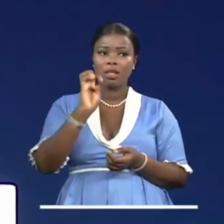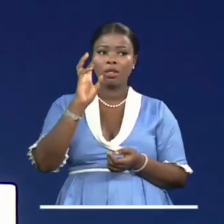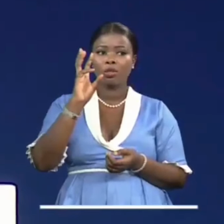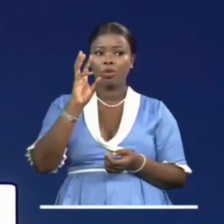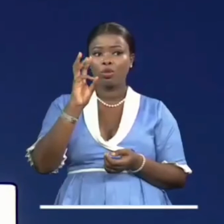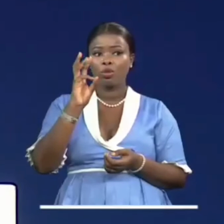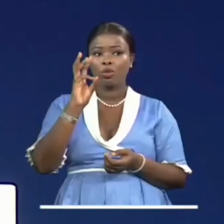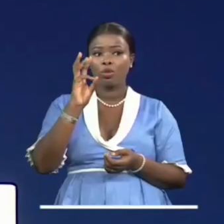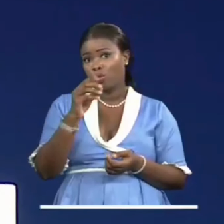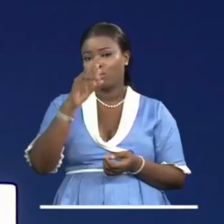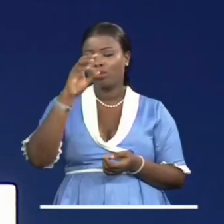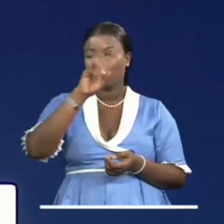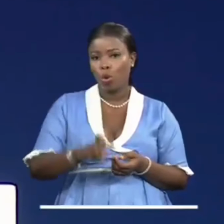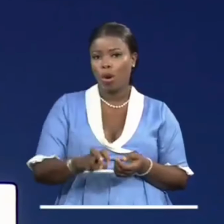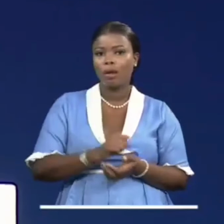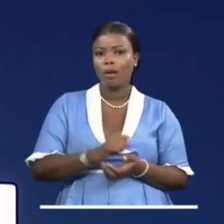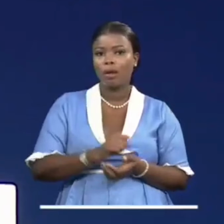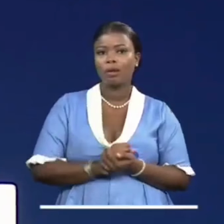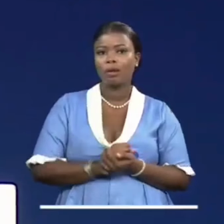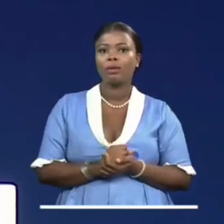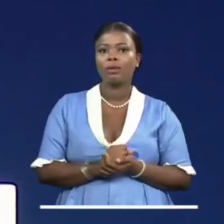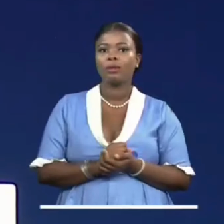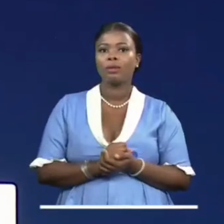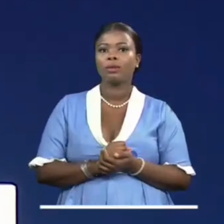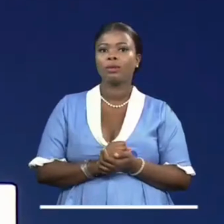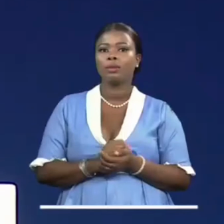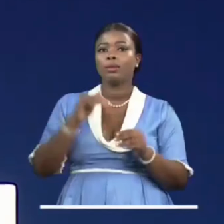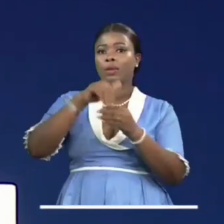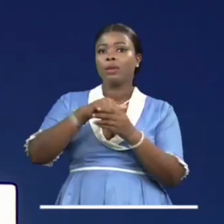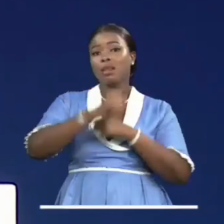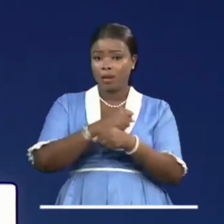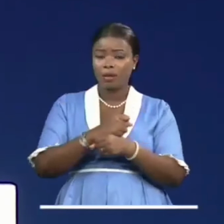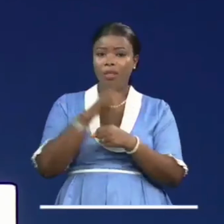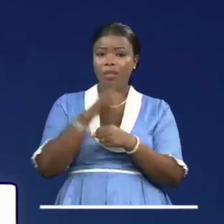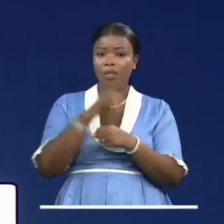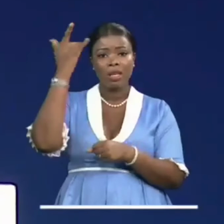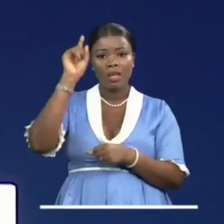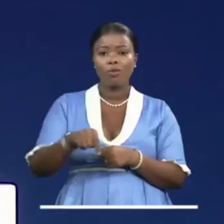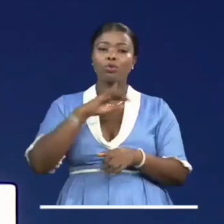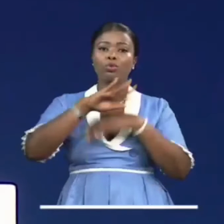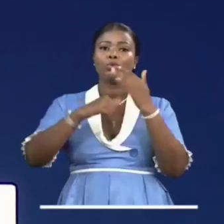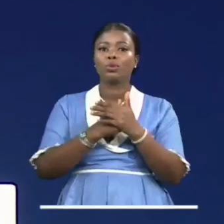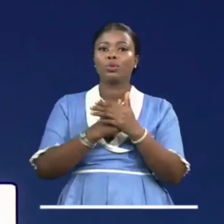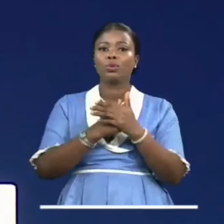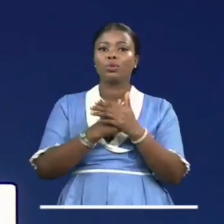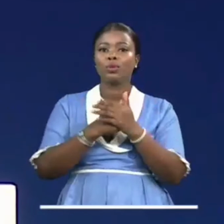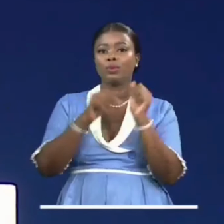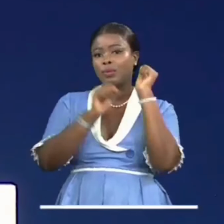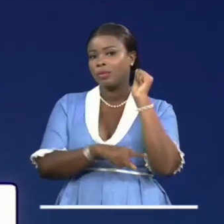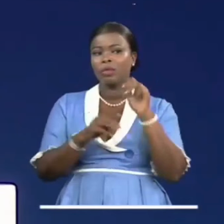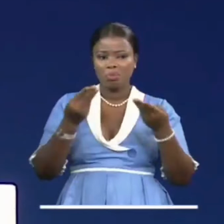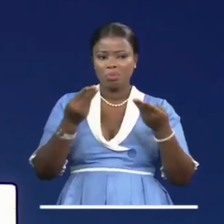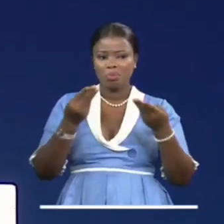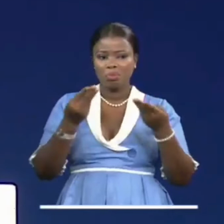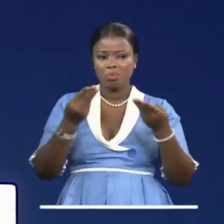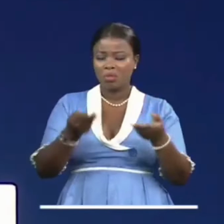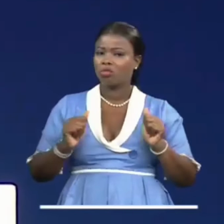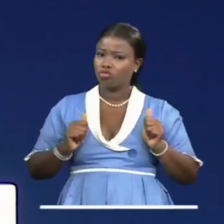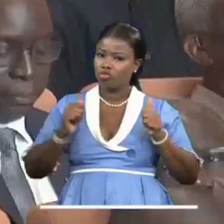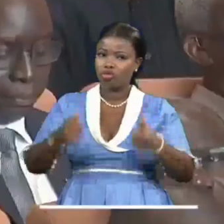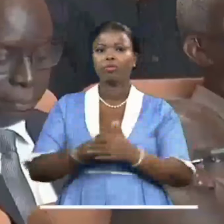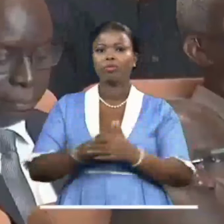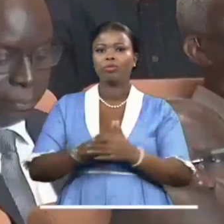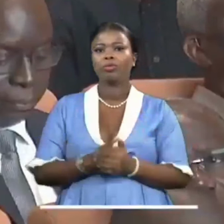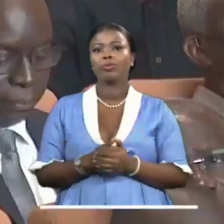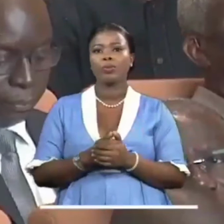% en 5 ans c'est possible il faut que tous les Sénégalais s'y mettent pour qu'on y arrive c'est fondamental et c'est possible on